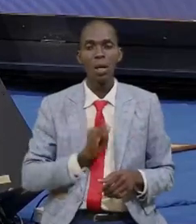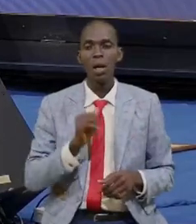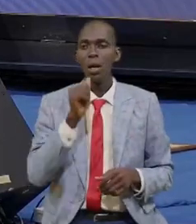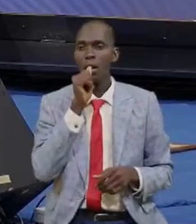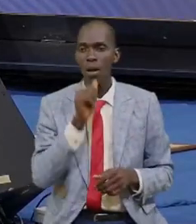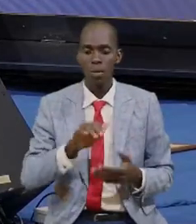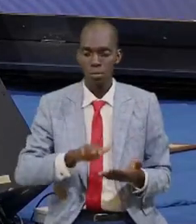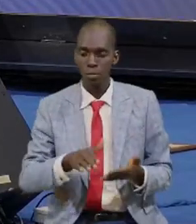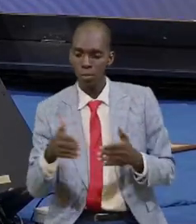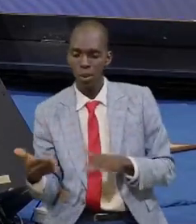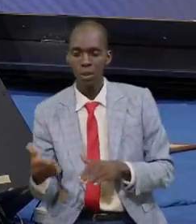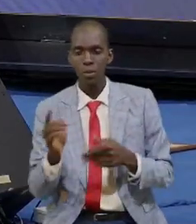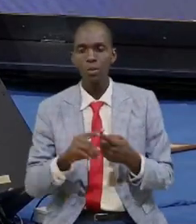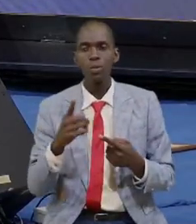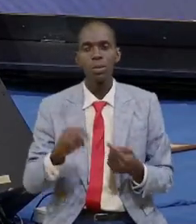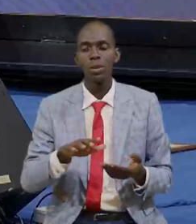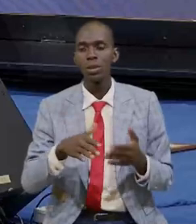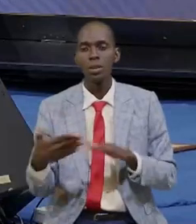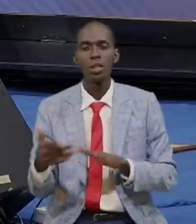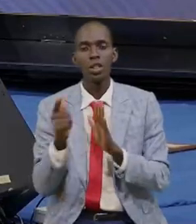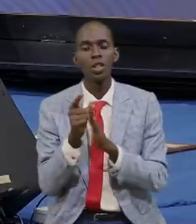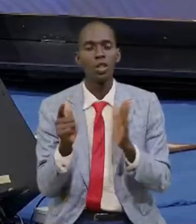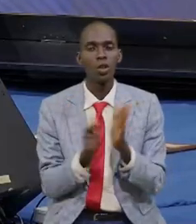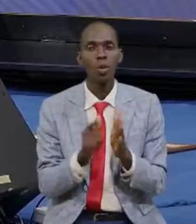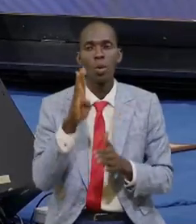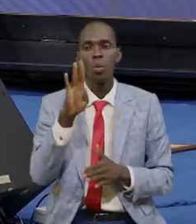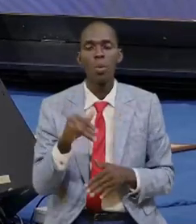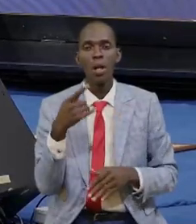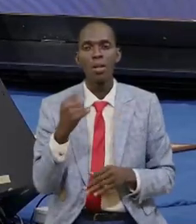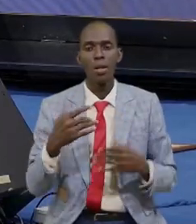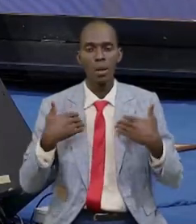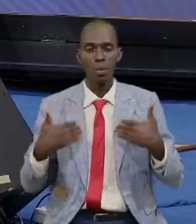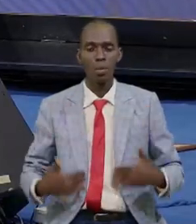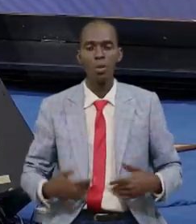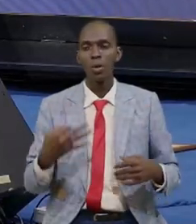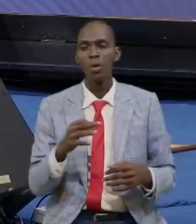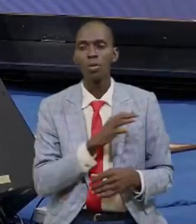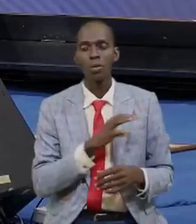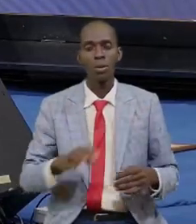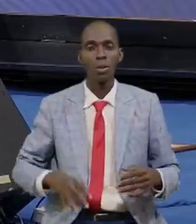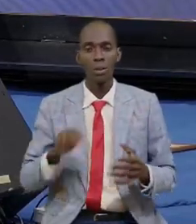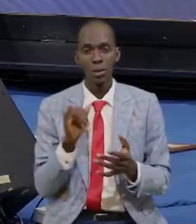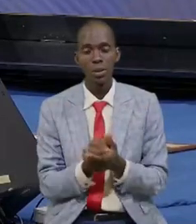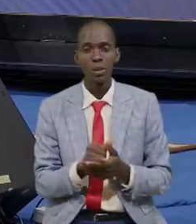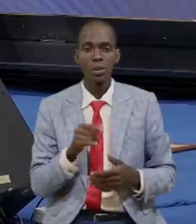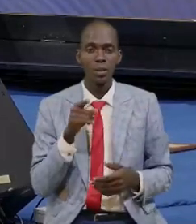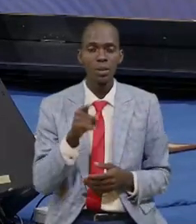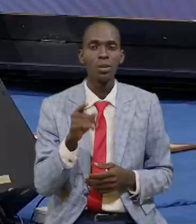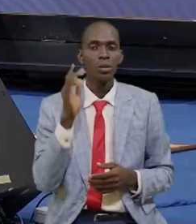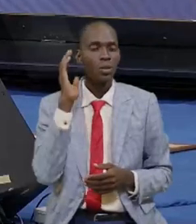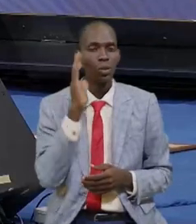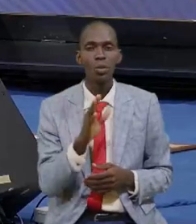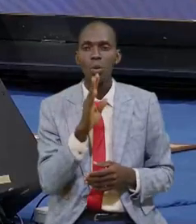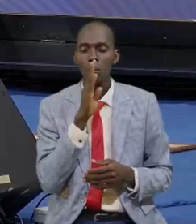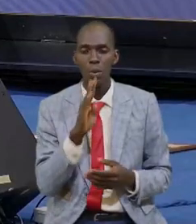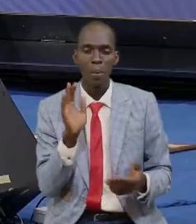suis mort, mis. Je suis mis à mort en ce qui concerne la loi pour